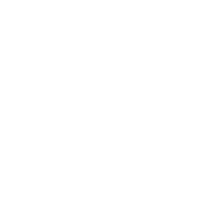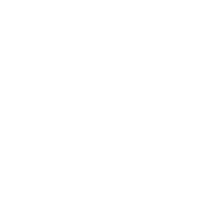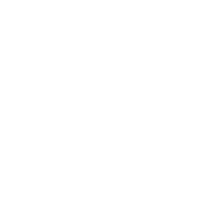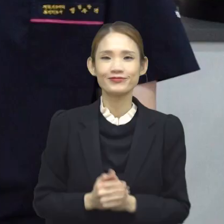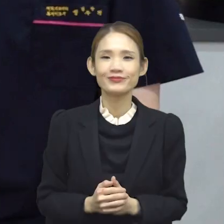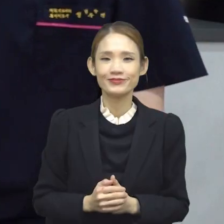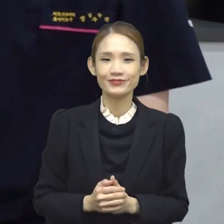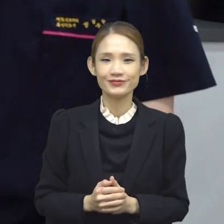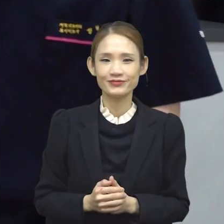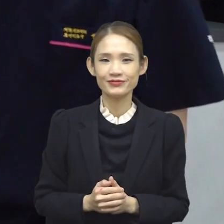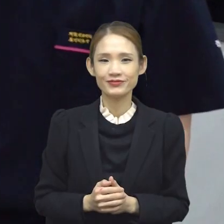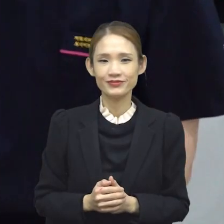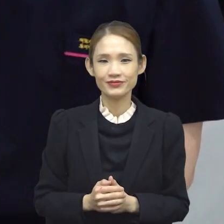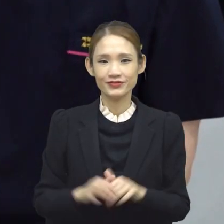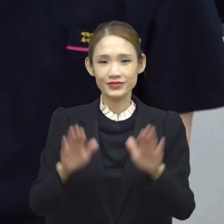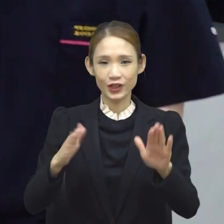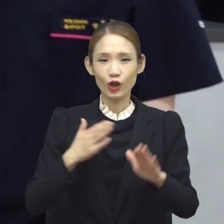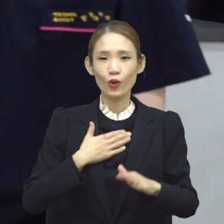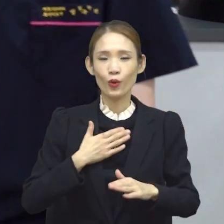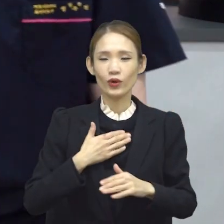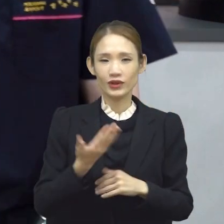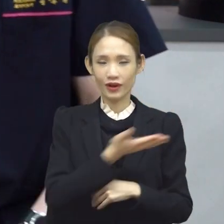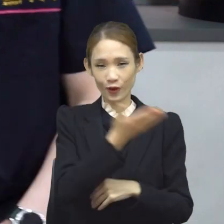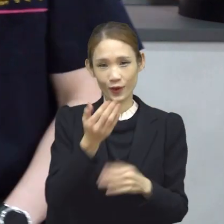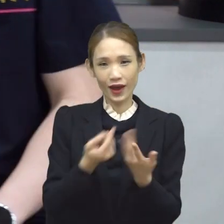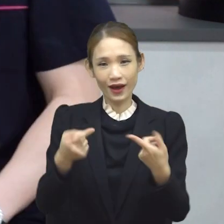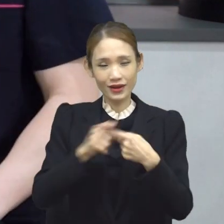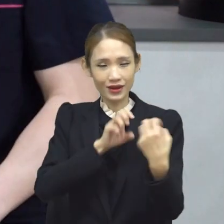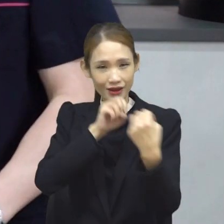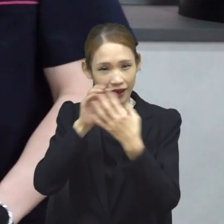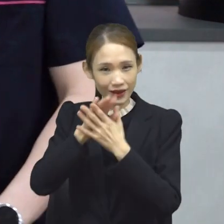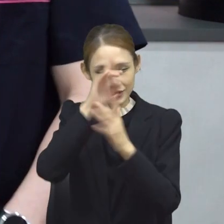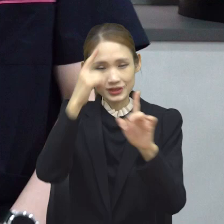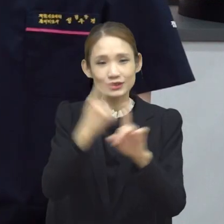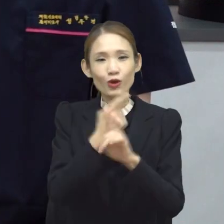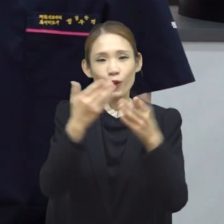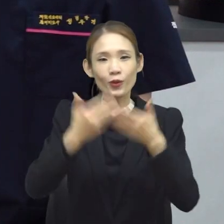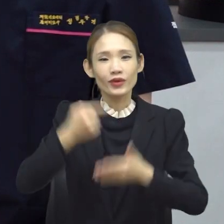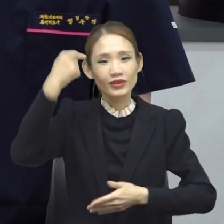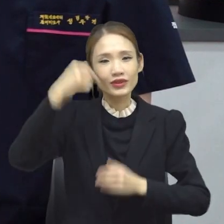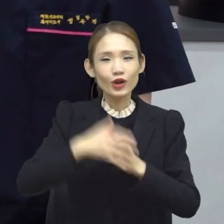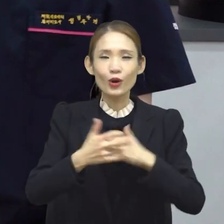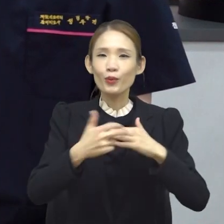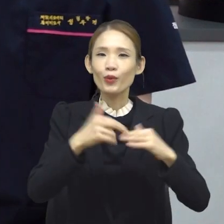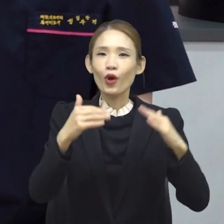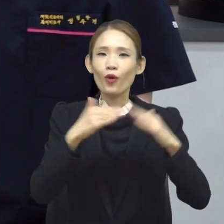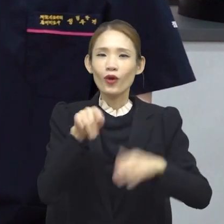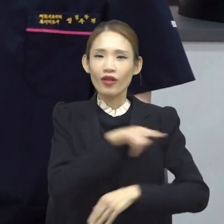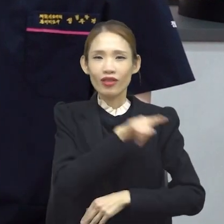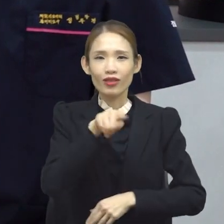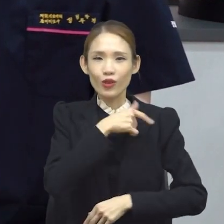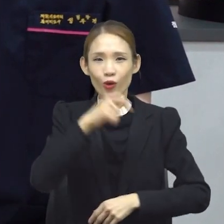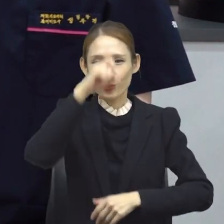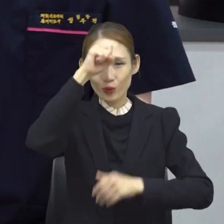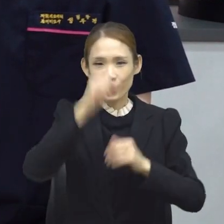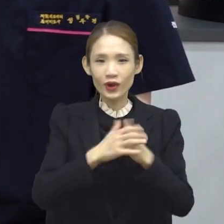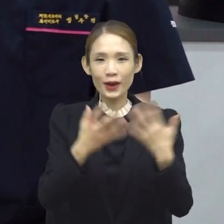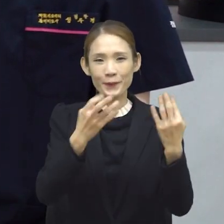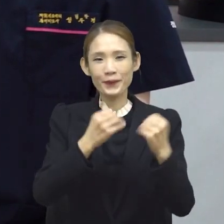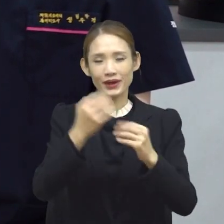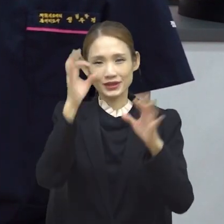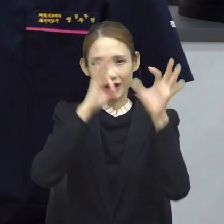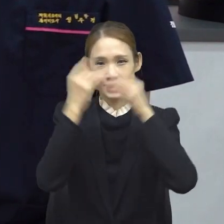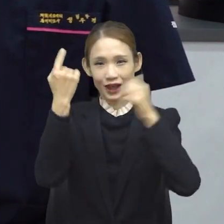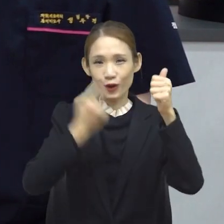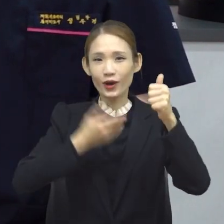드려보겠습니다. 선생님 제가 오늘 선생님이랑 얘기도 나누고 또 치료도 받으면서 느낀 게 병원이 너무 좋다. 너무 좋고 많이 좀 와주시면